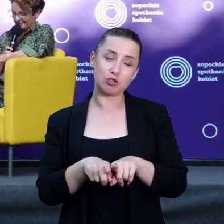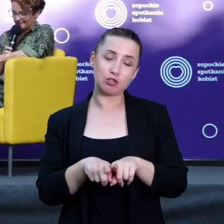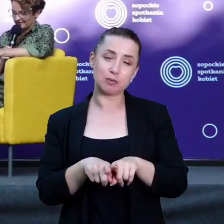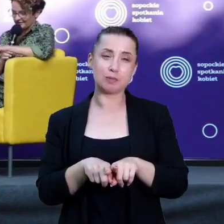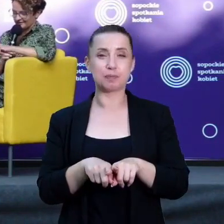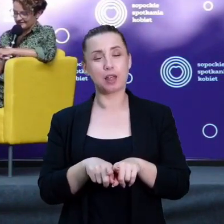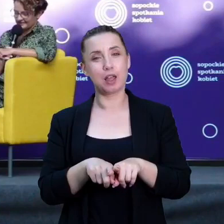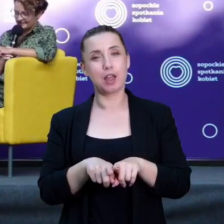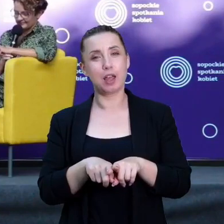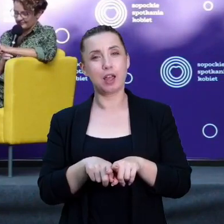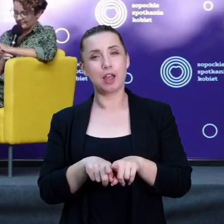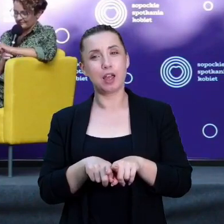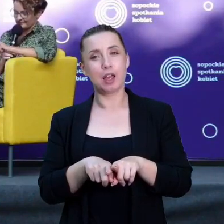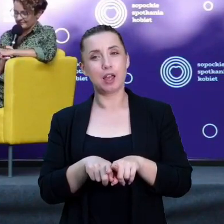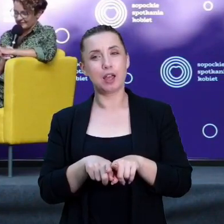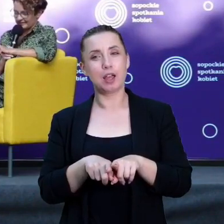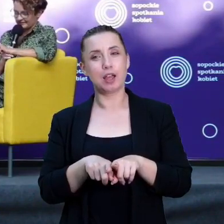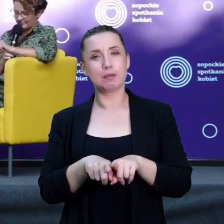praca